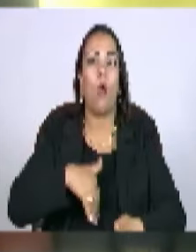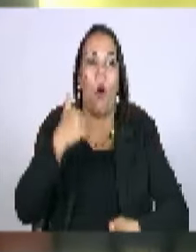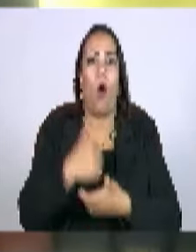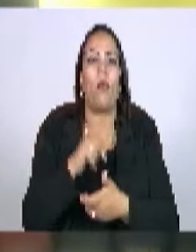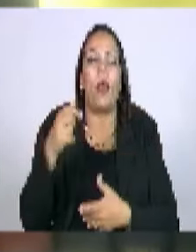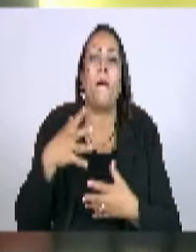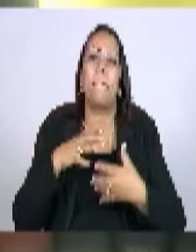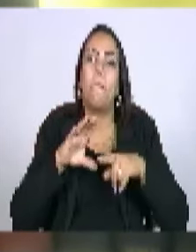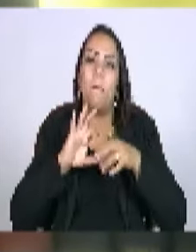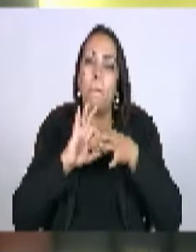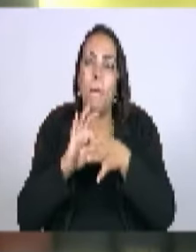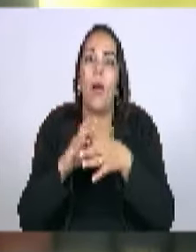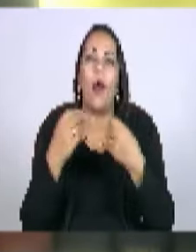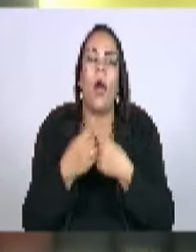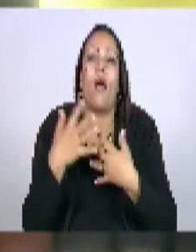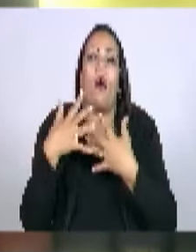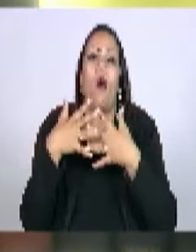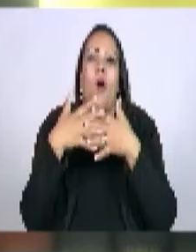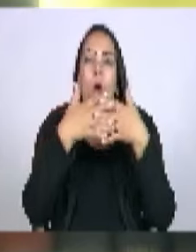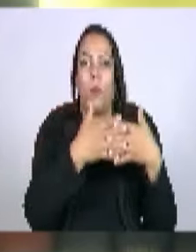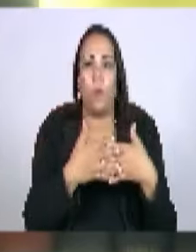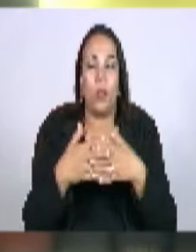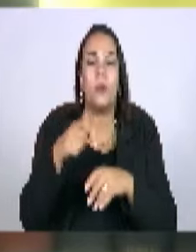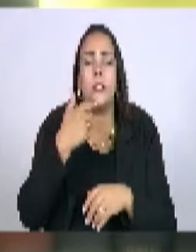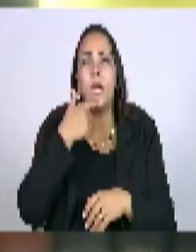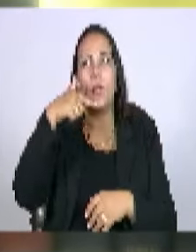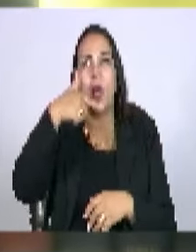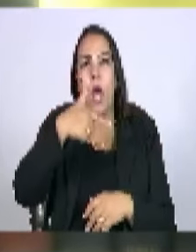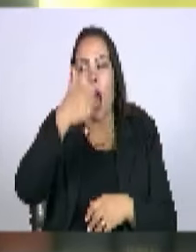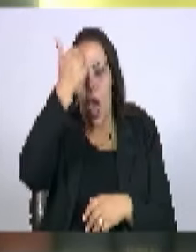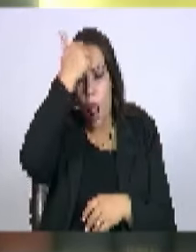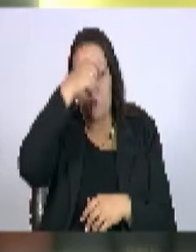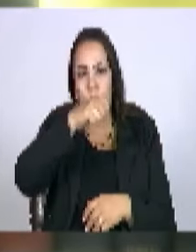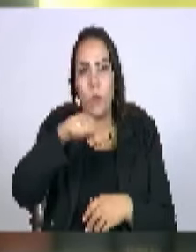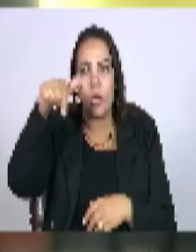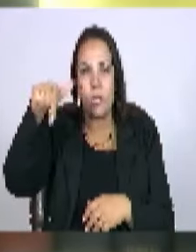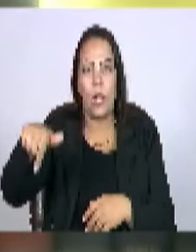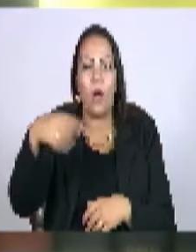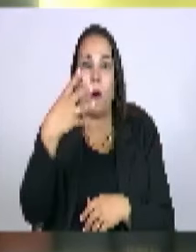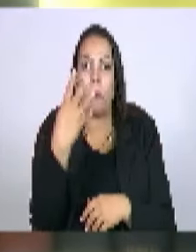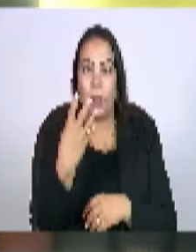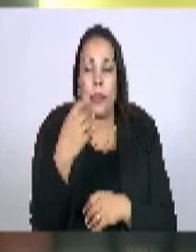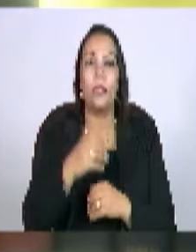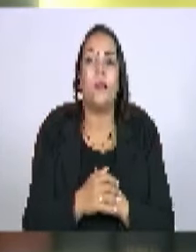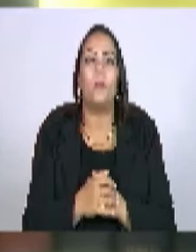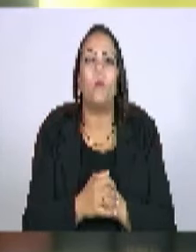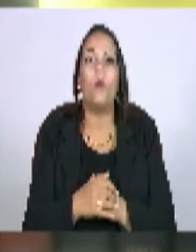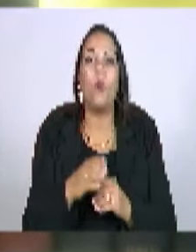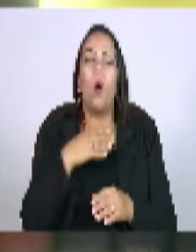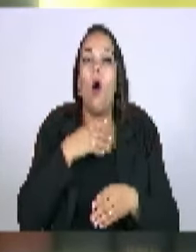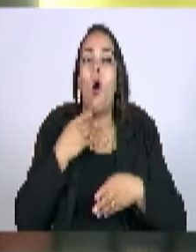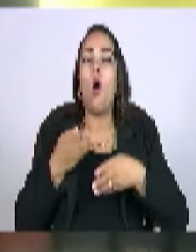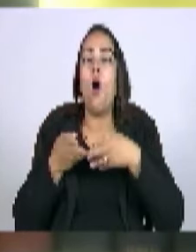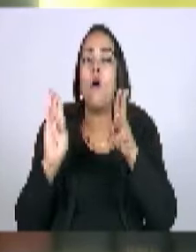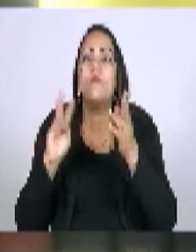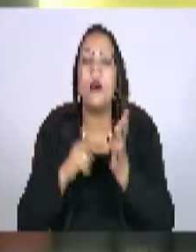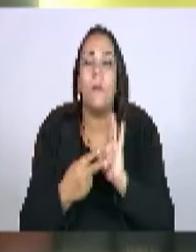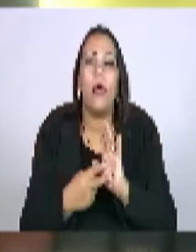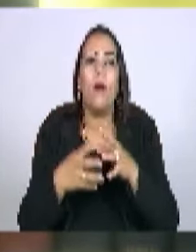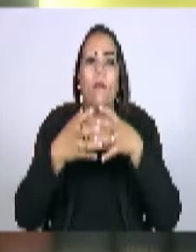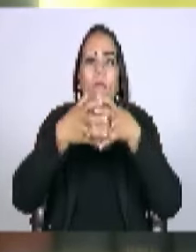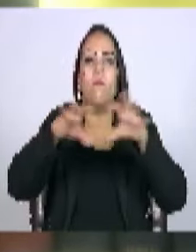للامم المتحده منذ عام 1946 وتختص بالفصل منازعات ما